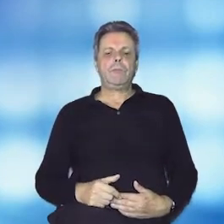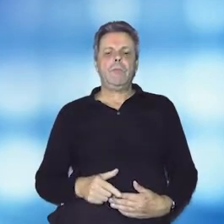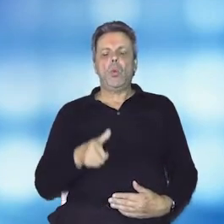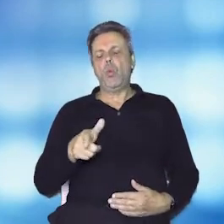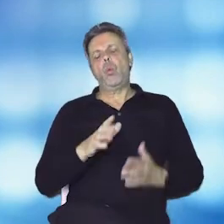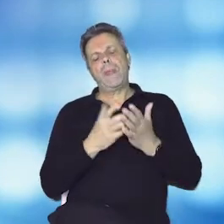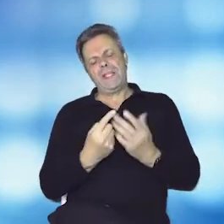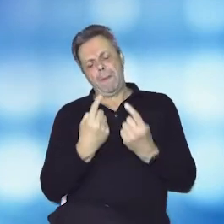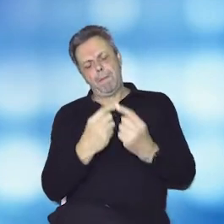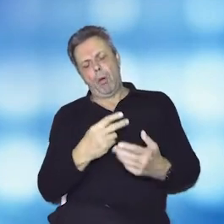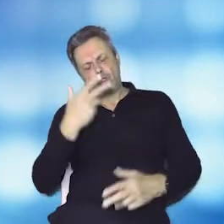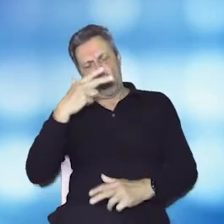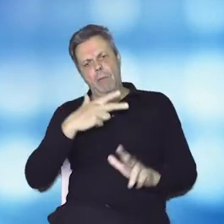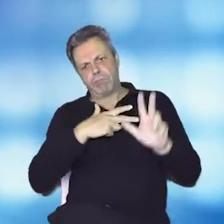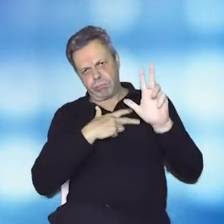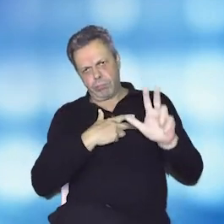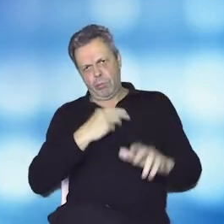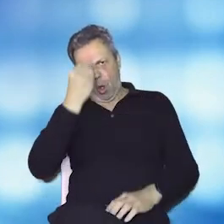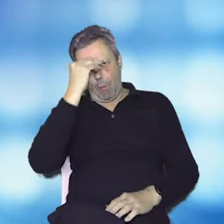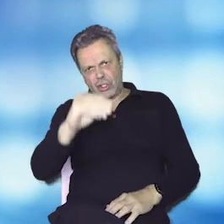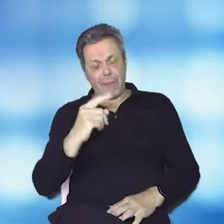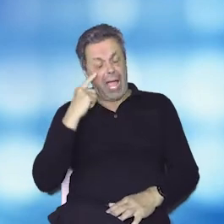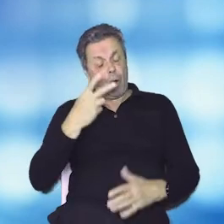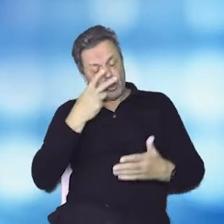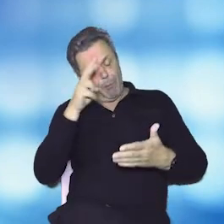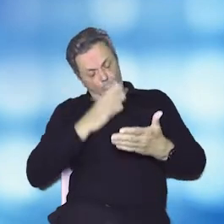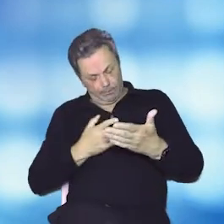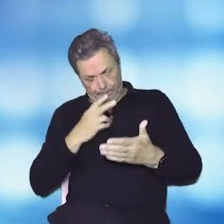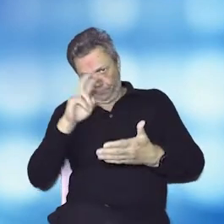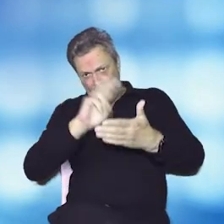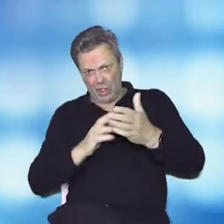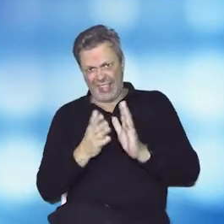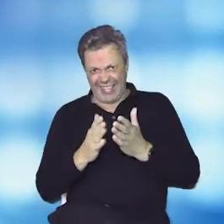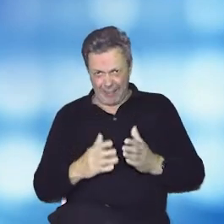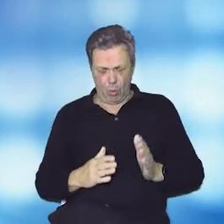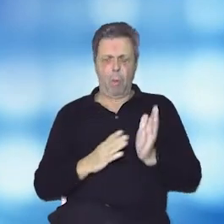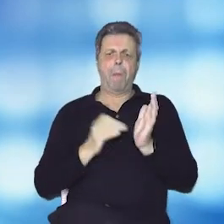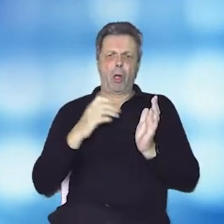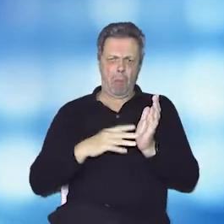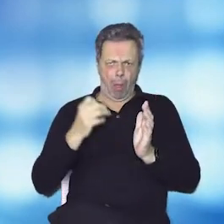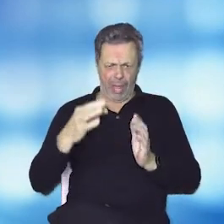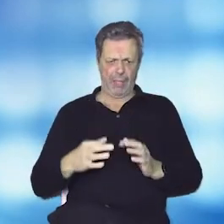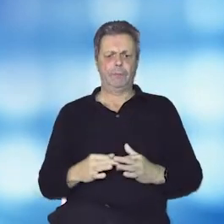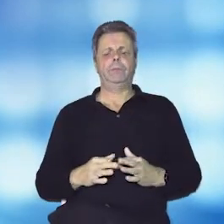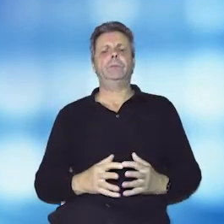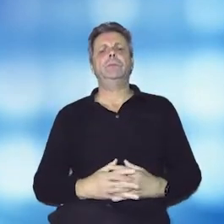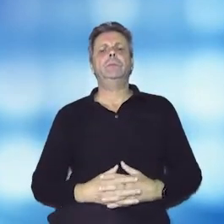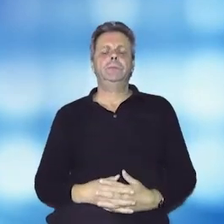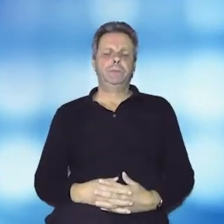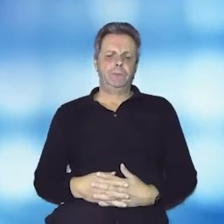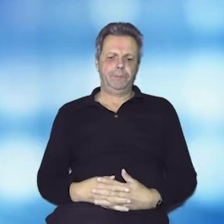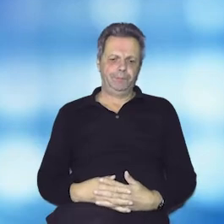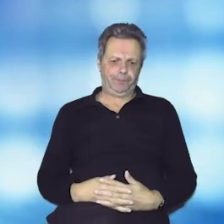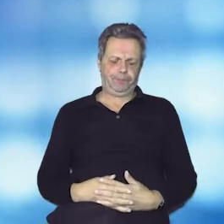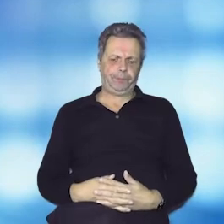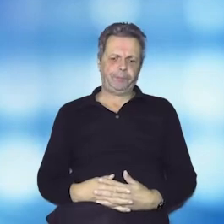Mormonovoj knjizi postoji obećanje da ako ćemo čitati Mormonovu knjigu, to je obećanje koje je posljednji prorok, odnosno pretposljednji,